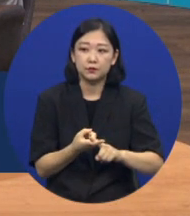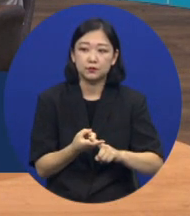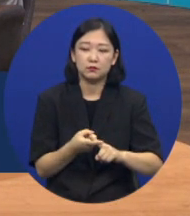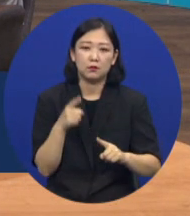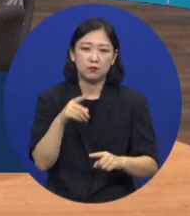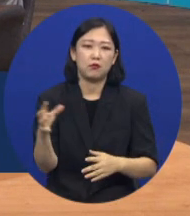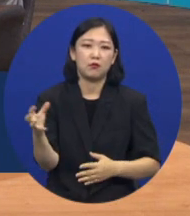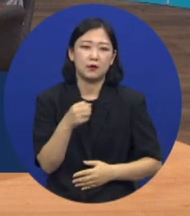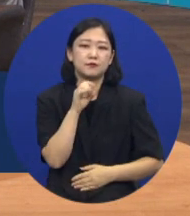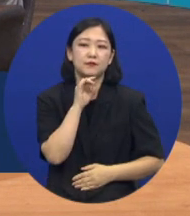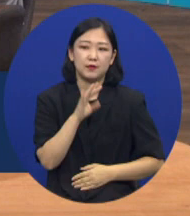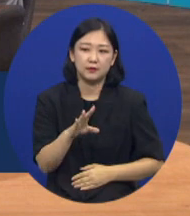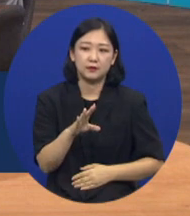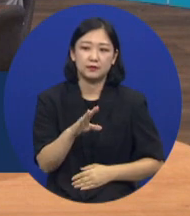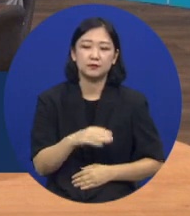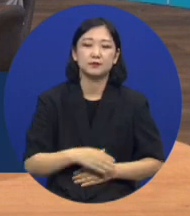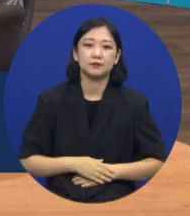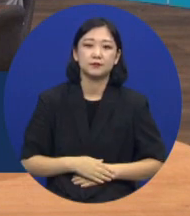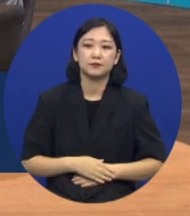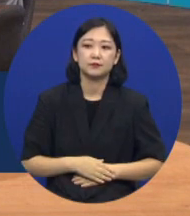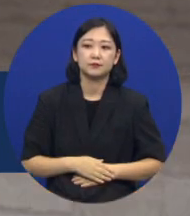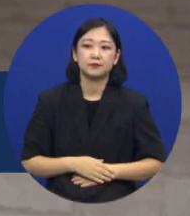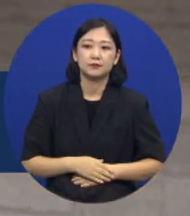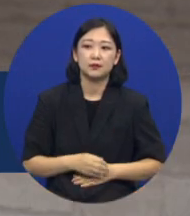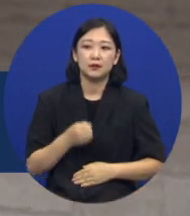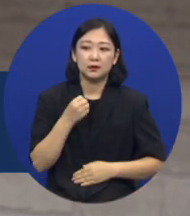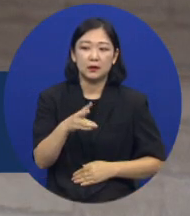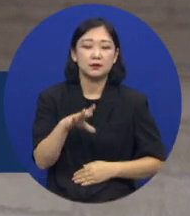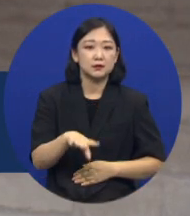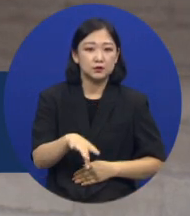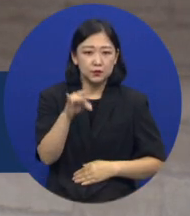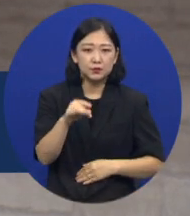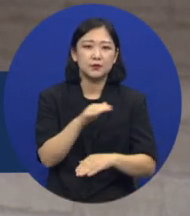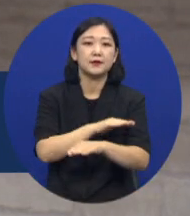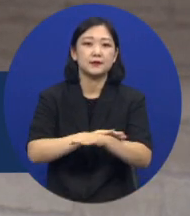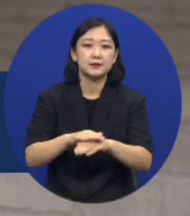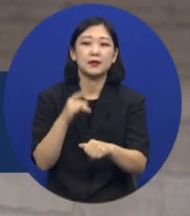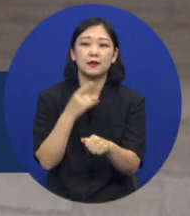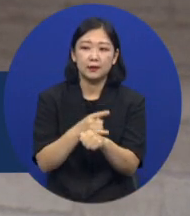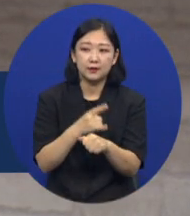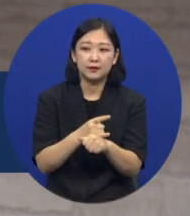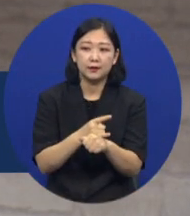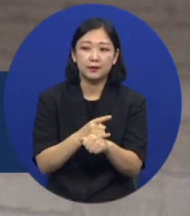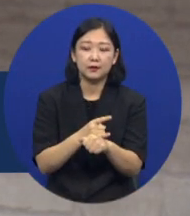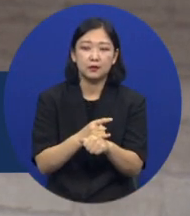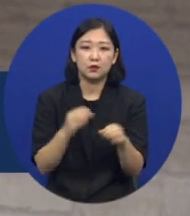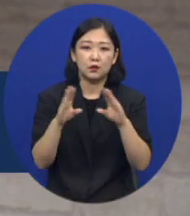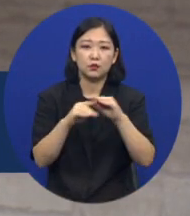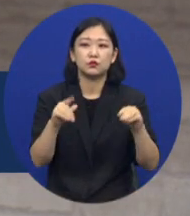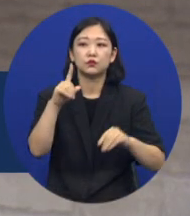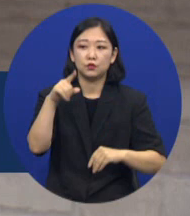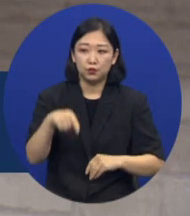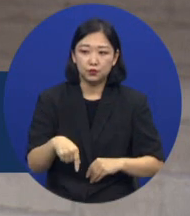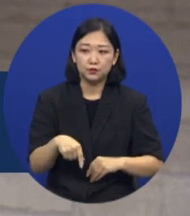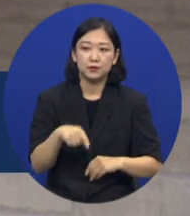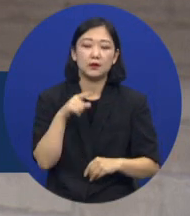이것 가지고는 안 된다는 거지요 그리고 하려면 다시 처음부터 잘 해라 라는